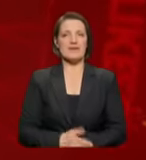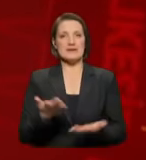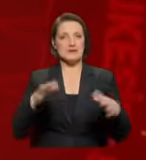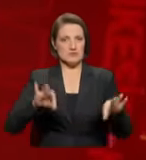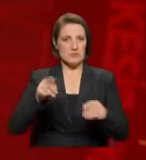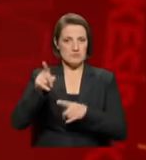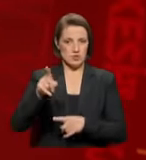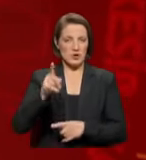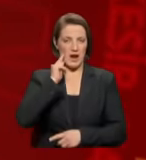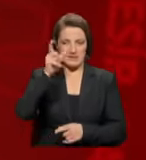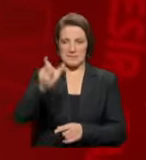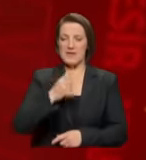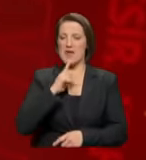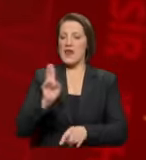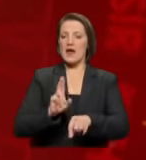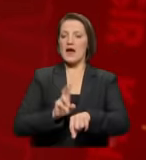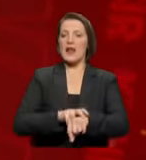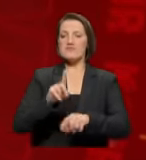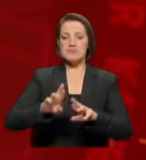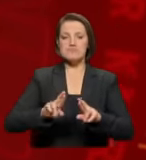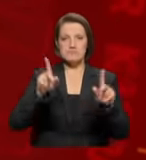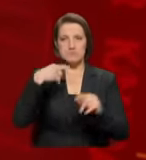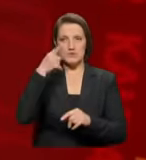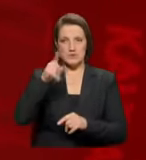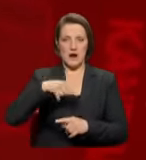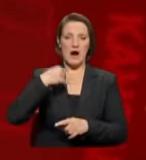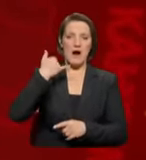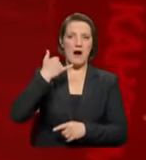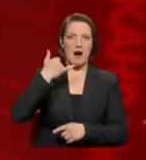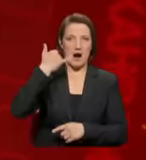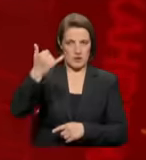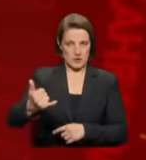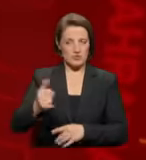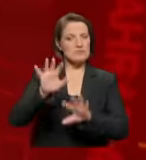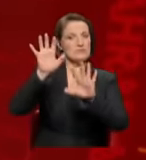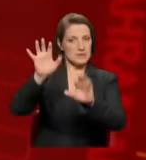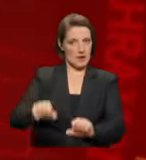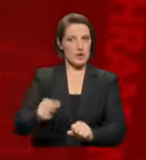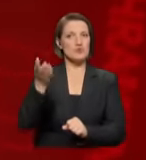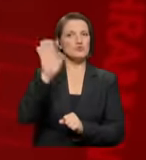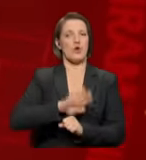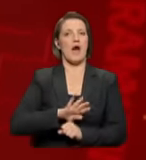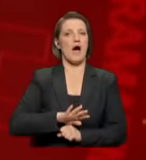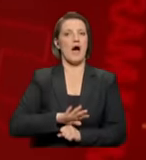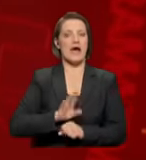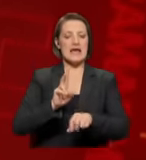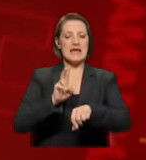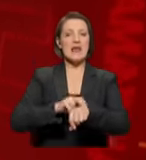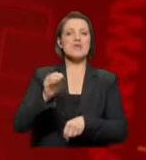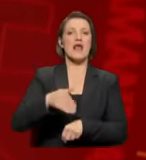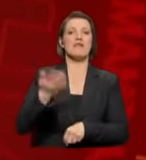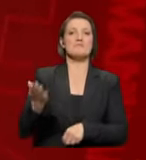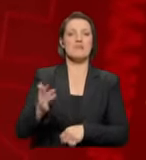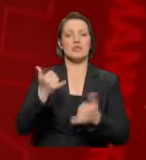Yani şimdi bu caniyi, elektronik kelepçesini kırdı diye arıyorsunuz, yakalıyorsunuz. Sonra kelepçe